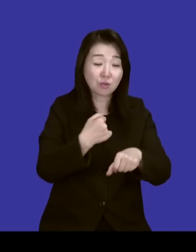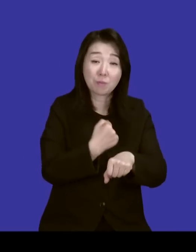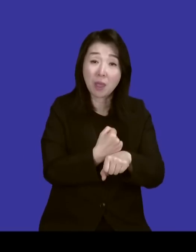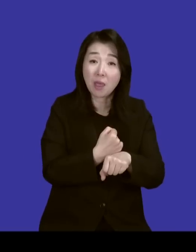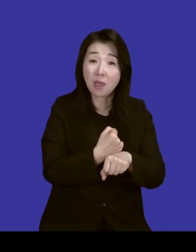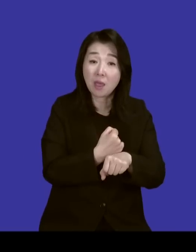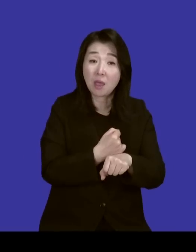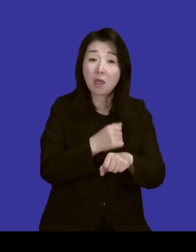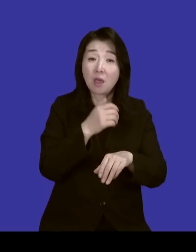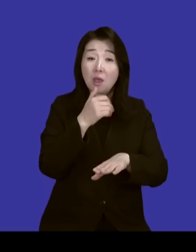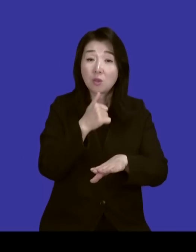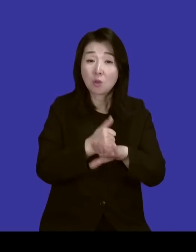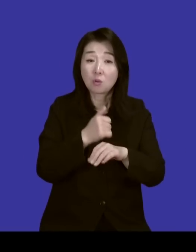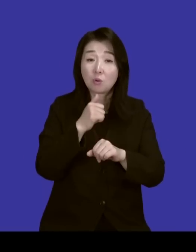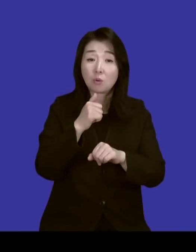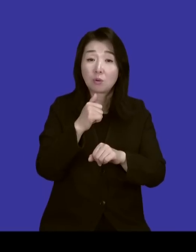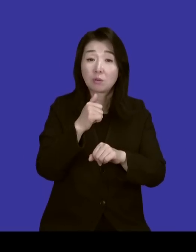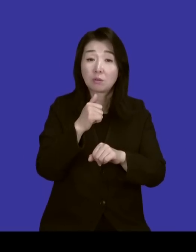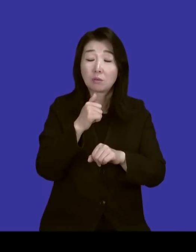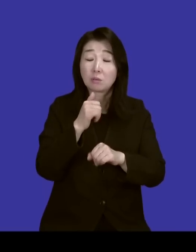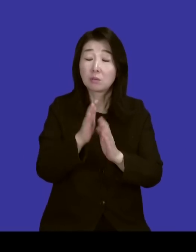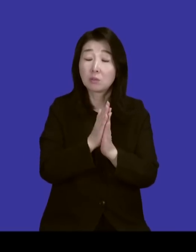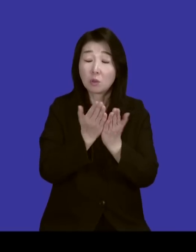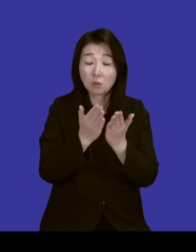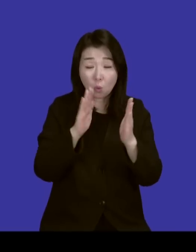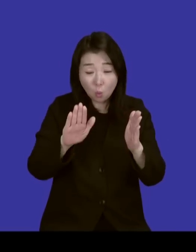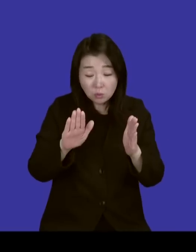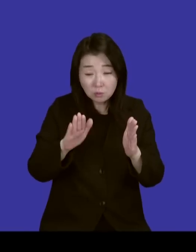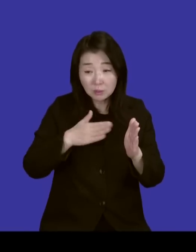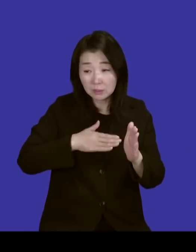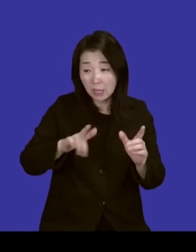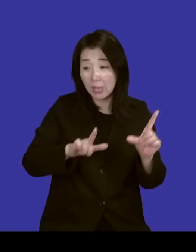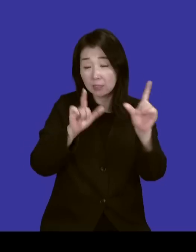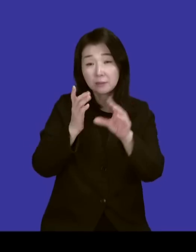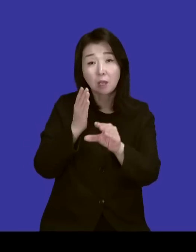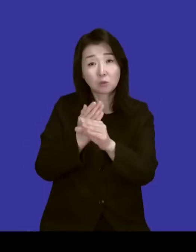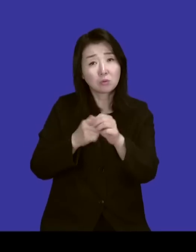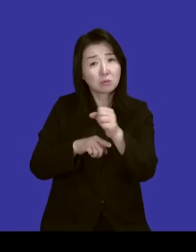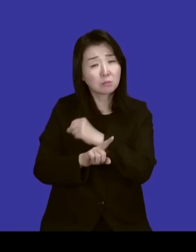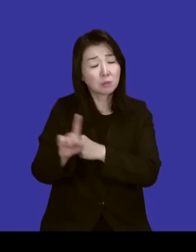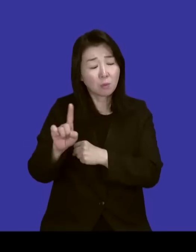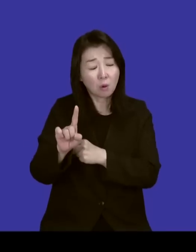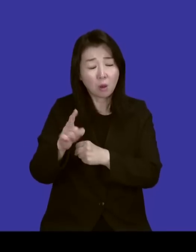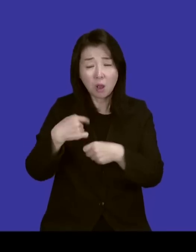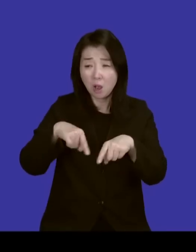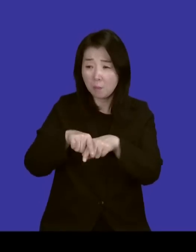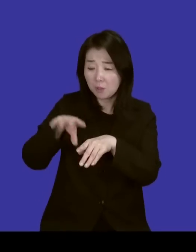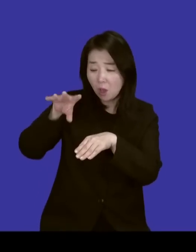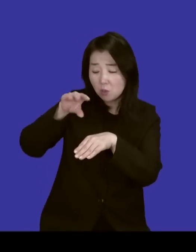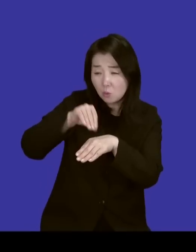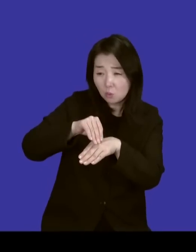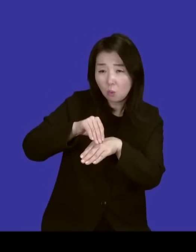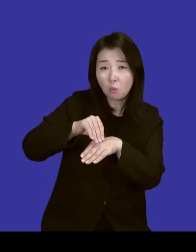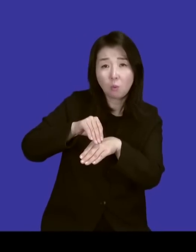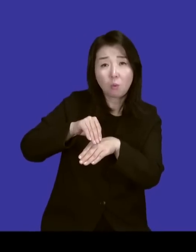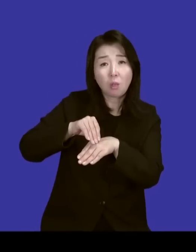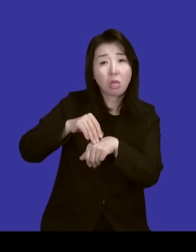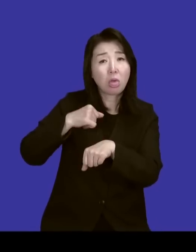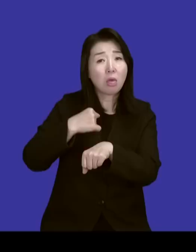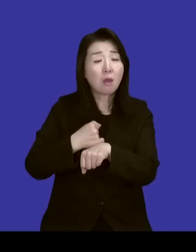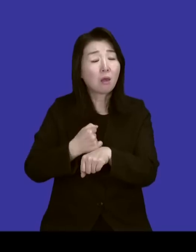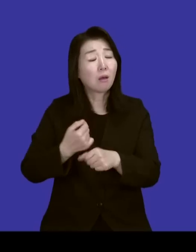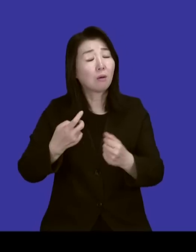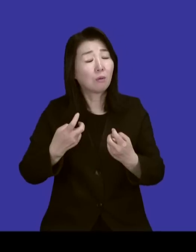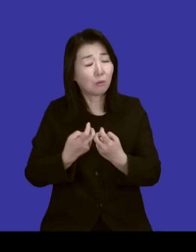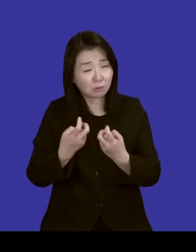그 성경이 오늘을 살고 있는 그렇죠, 나에게는 그렇죠. 적용이. 어떻게 의미가 있는지, 예, 어떻게 예. 적용되는지, 네네네. 그